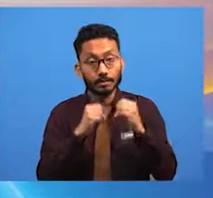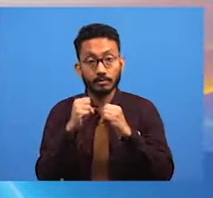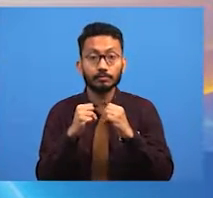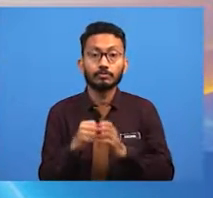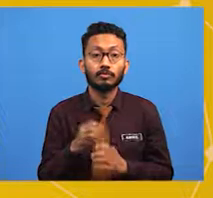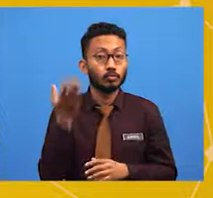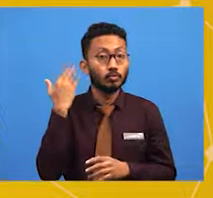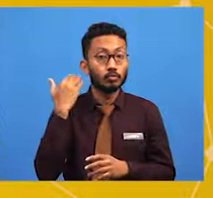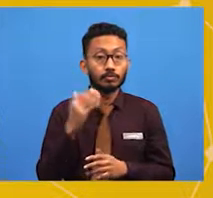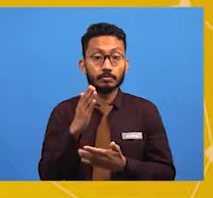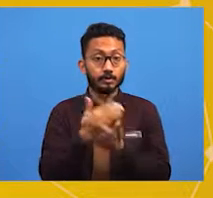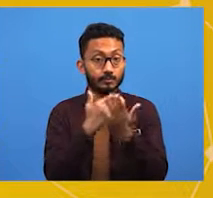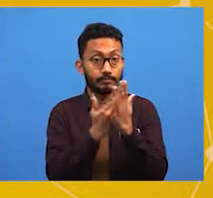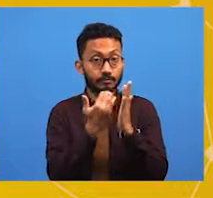ya.